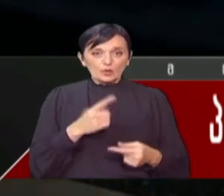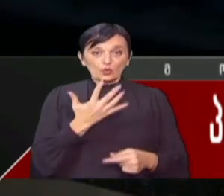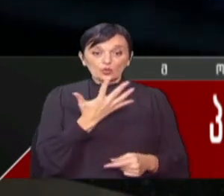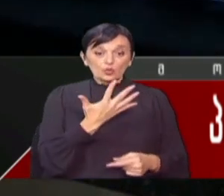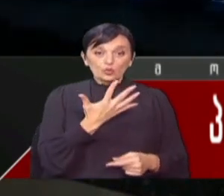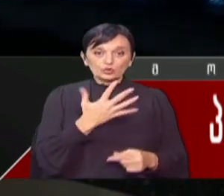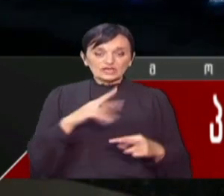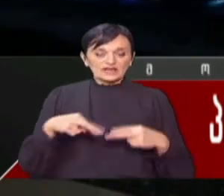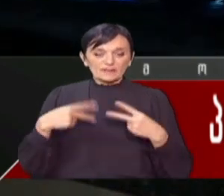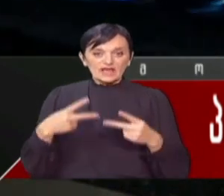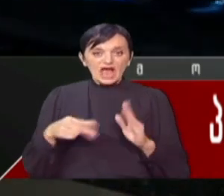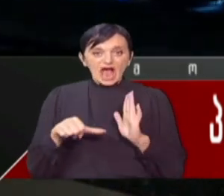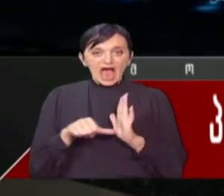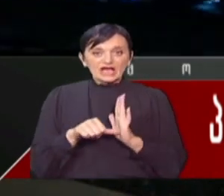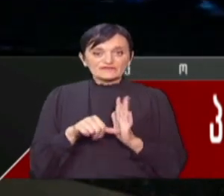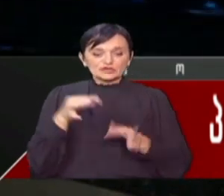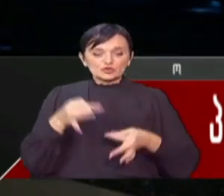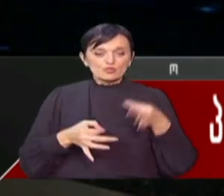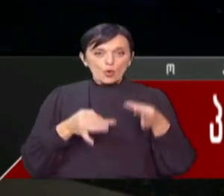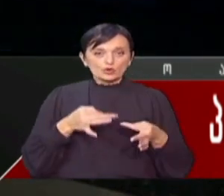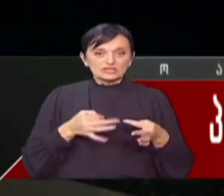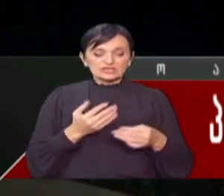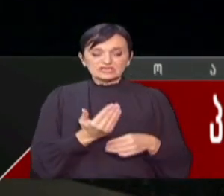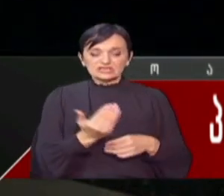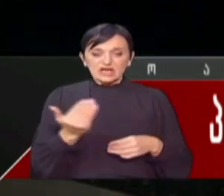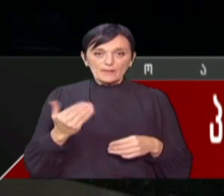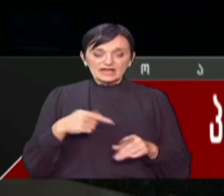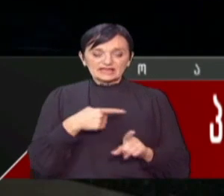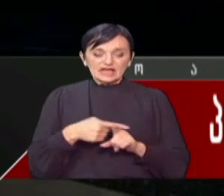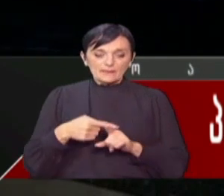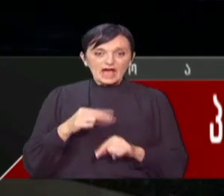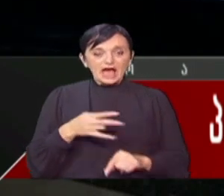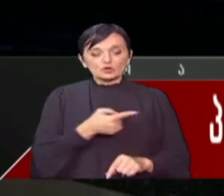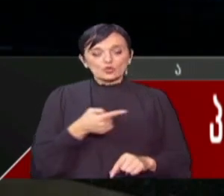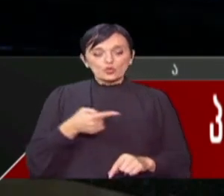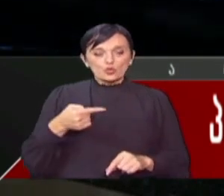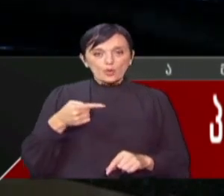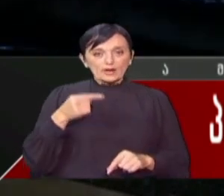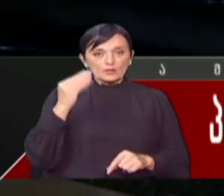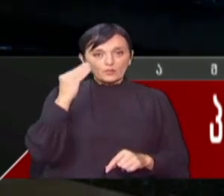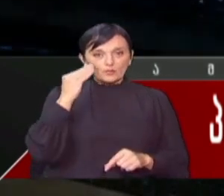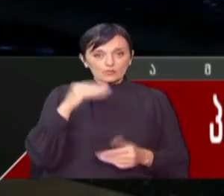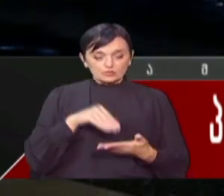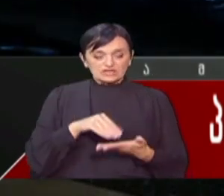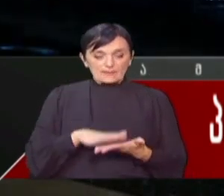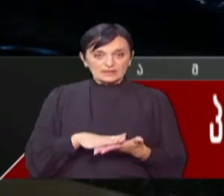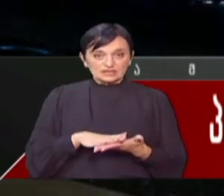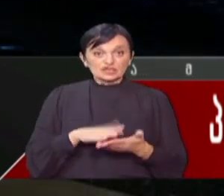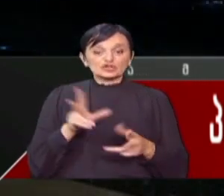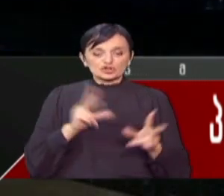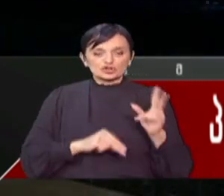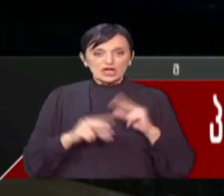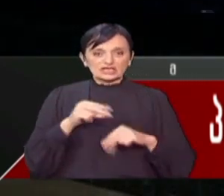ნაცვლად აუცილებელია 6 მოსამართლის მიერ დადებითი ან უარყოფითი პოზიციის დაფიქსირება. Სწორედ ამ შემთხვევაში